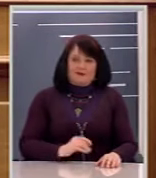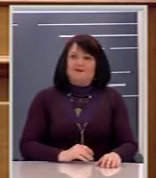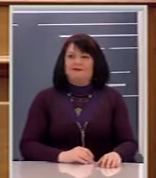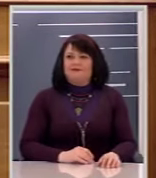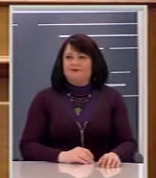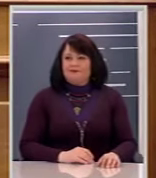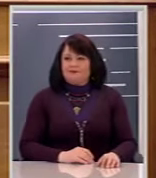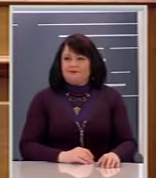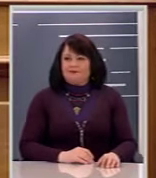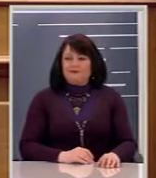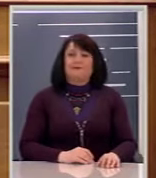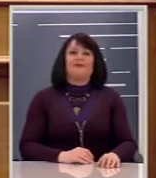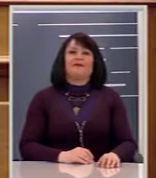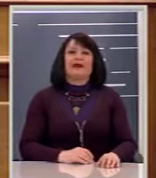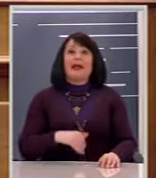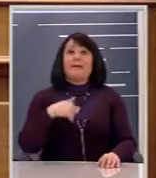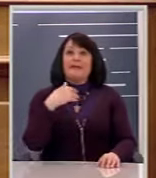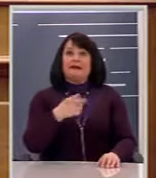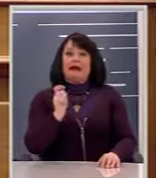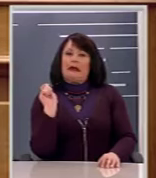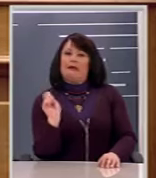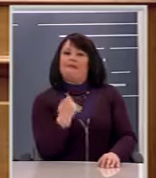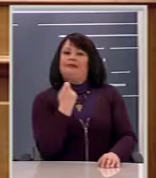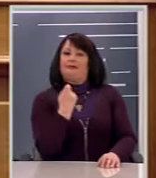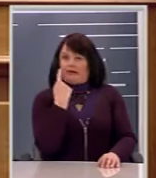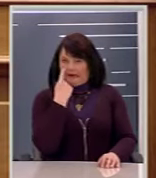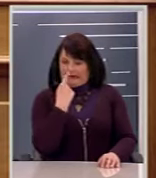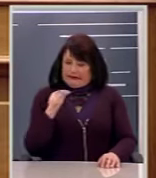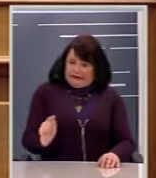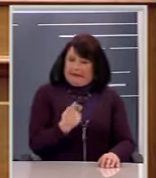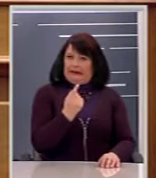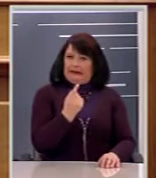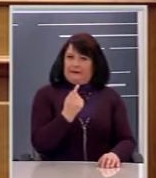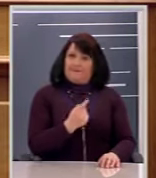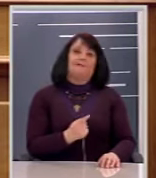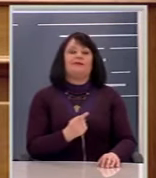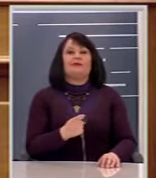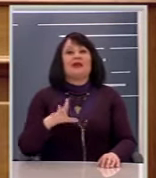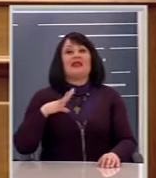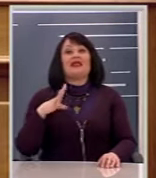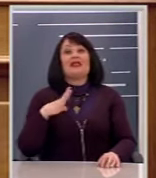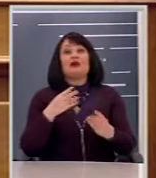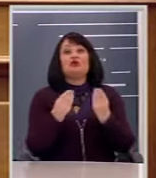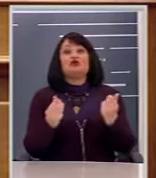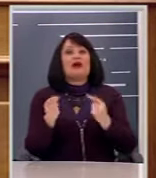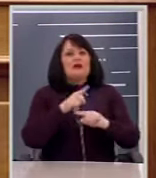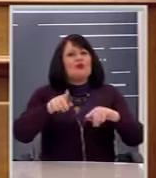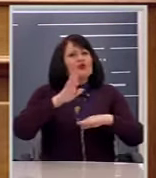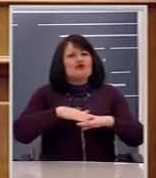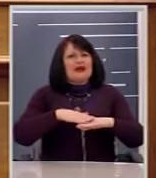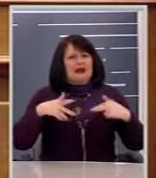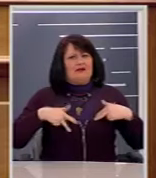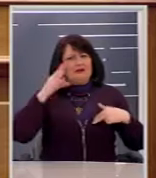Το καρφί λοιπόν ήρθε λίγο αργότερα. Συνεχίζω να διαβάζω Βήμα. Όταν δεν θέλησε να μιλήσει επί της ουσίας για τις ευθύνες της κυβέρνησης